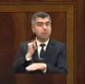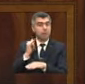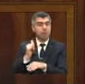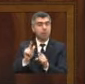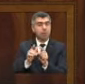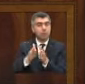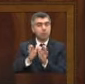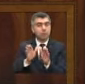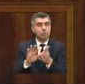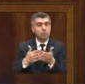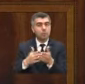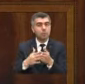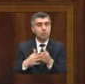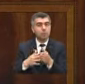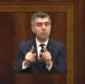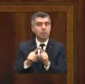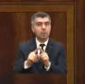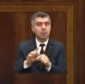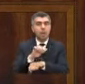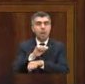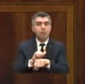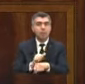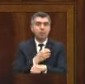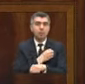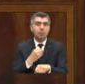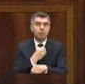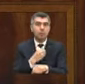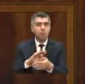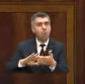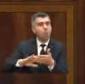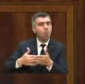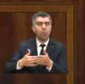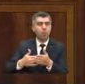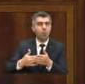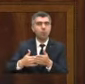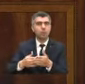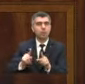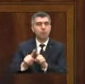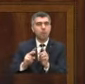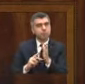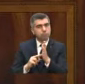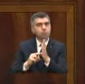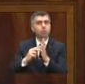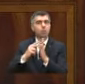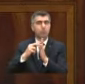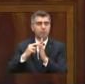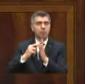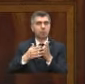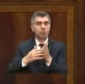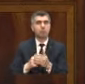عملية تعميم التغطية الاجتماعية لفائدة جميع المغاربة بشكل تدريجي على